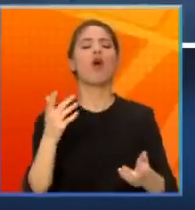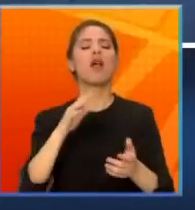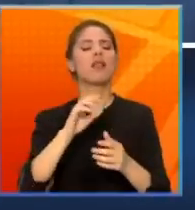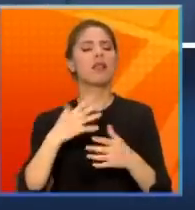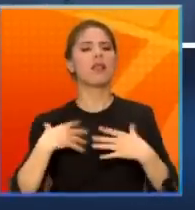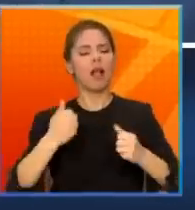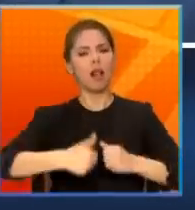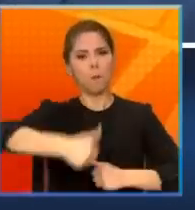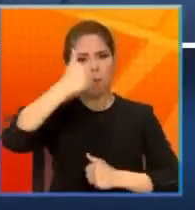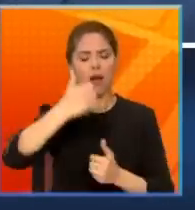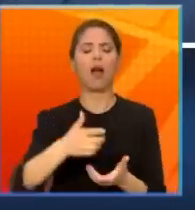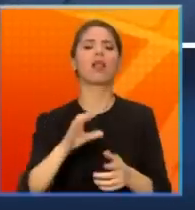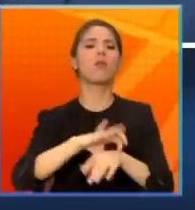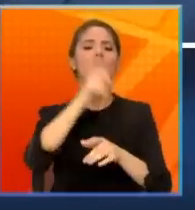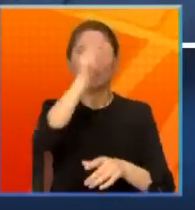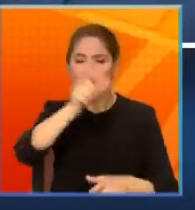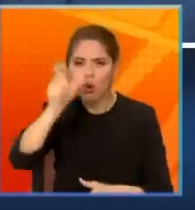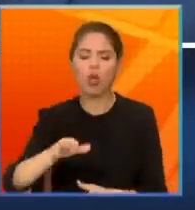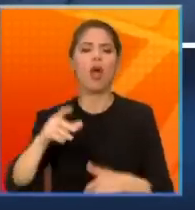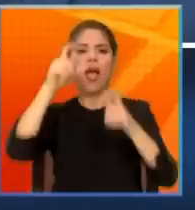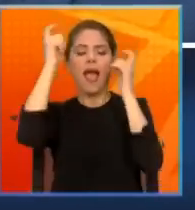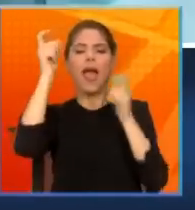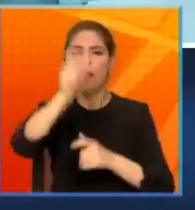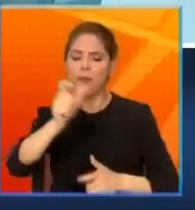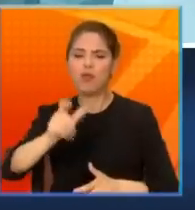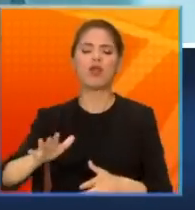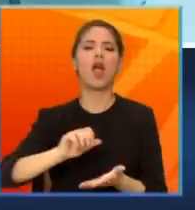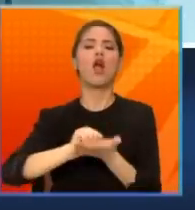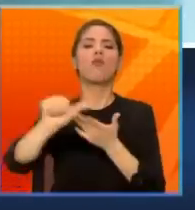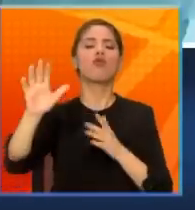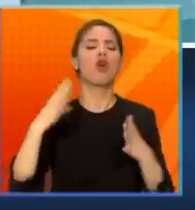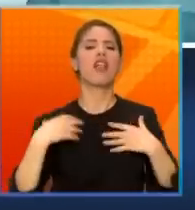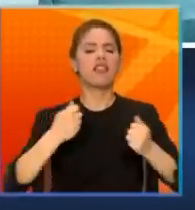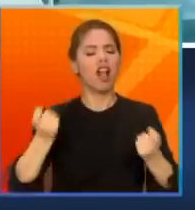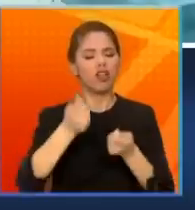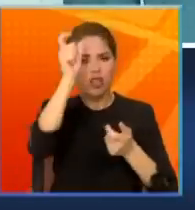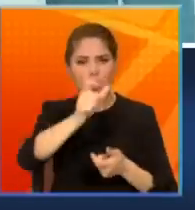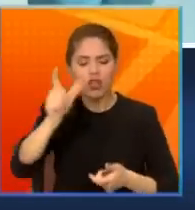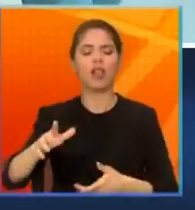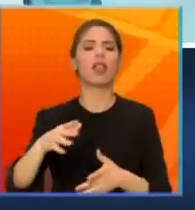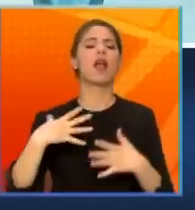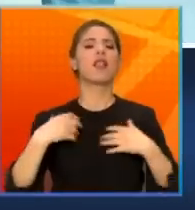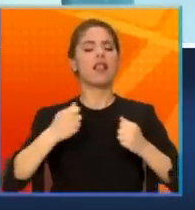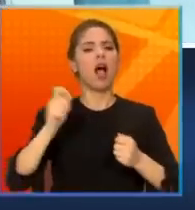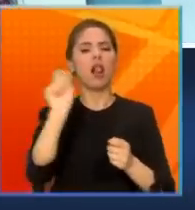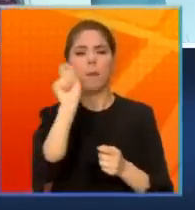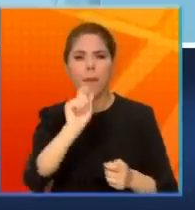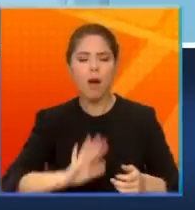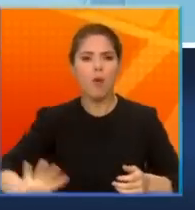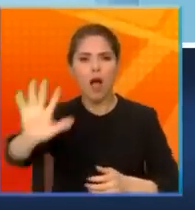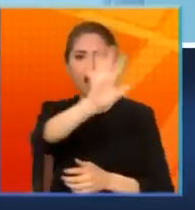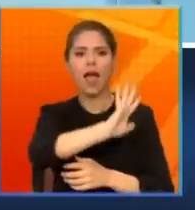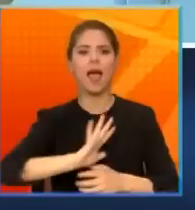personeliyle, doktorlarıyla, hemşireleriyle, sağlık memurlarıyla artık